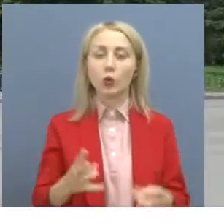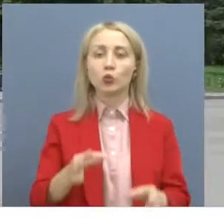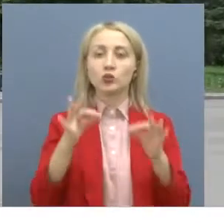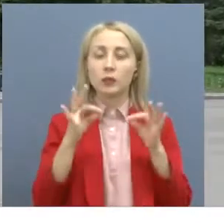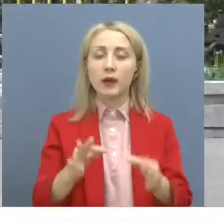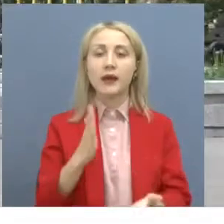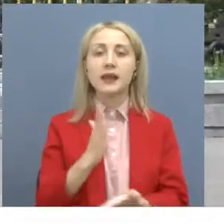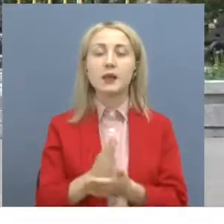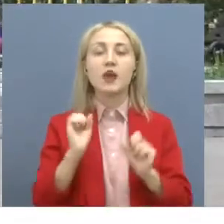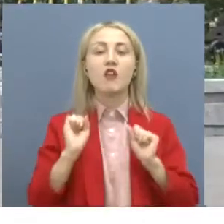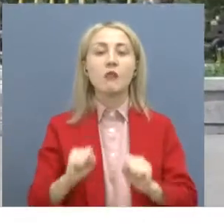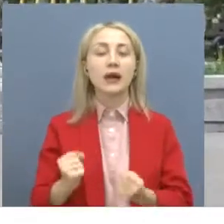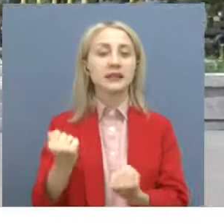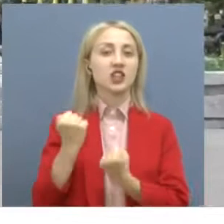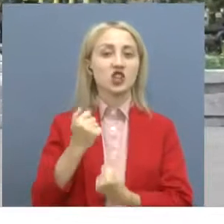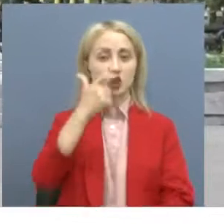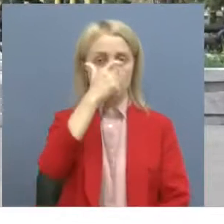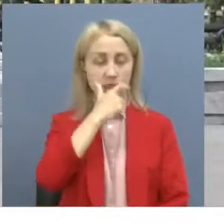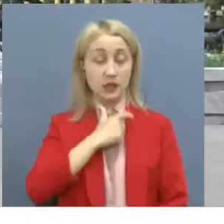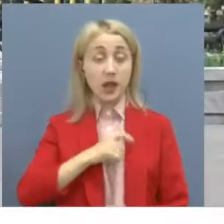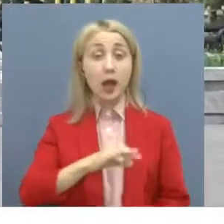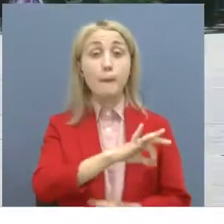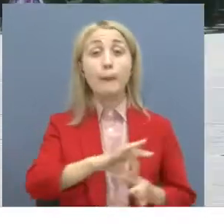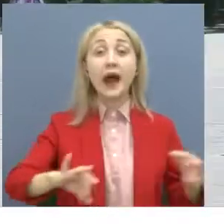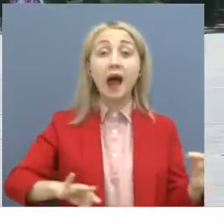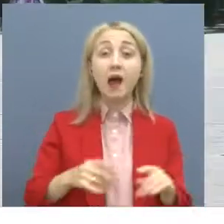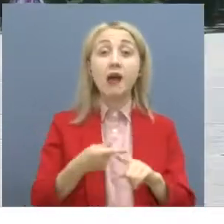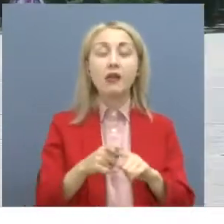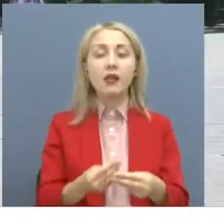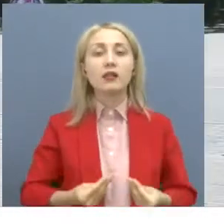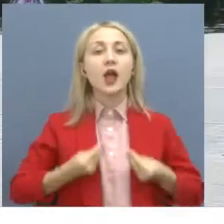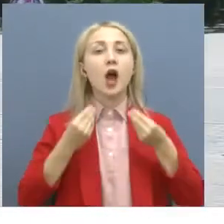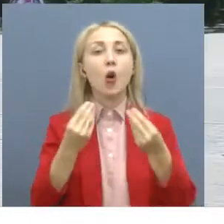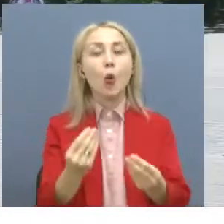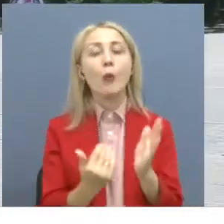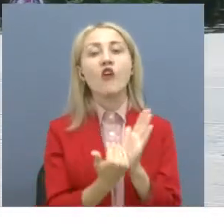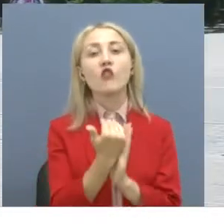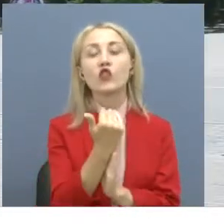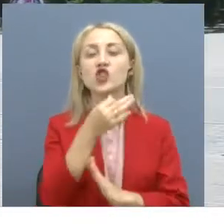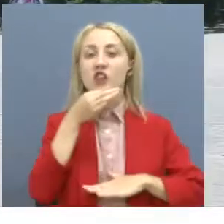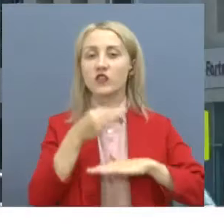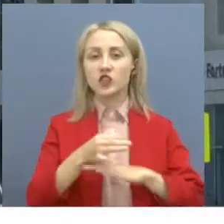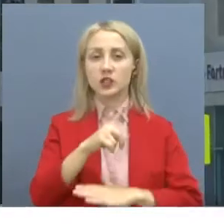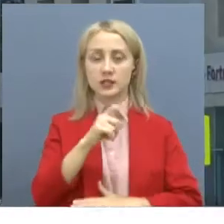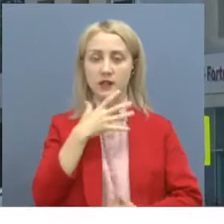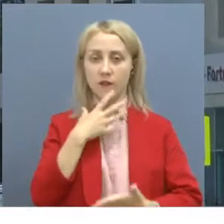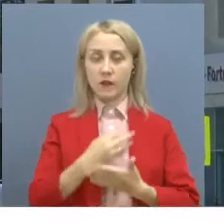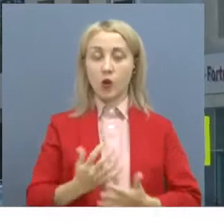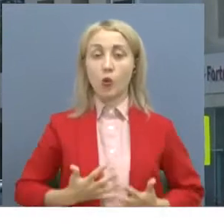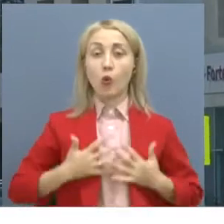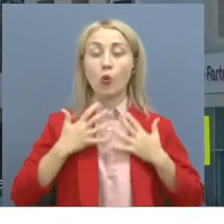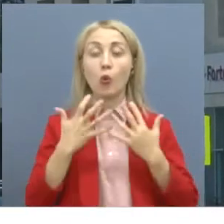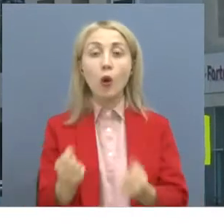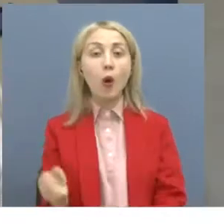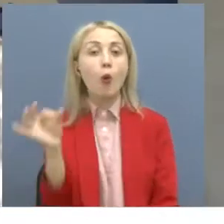me өз денсаулығына жауапты қарау әлеуетін арттыруға арналған жаңа жоба. Әсіресе есірткіге құмар жандар осы жоба аясында ерекше назарға